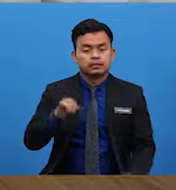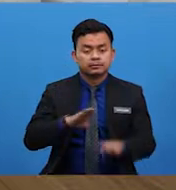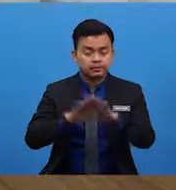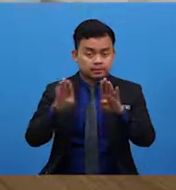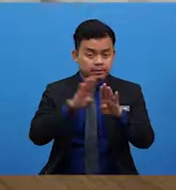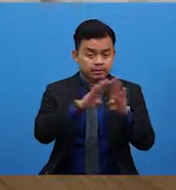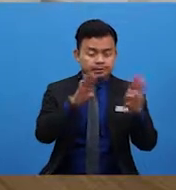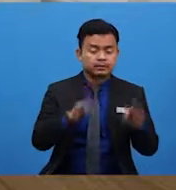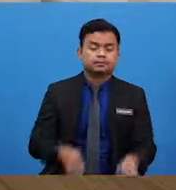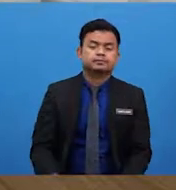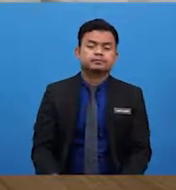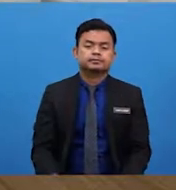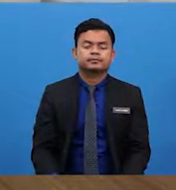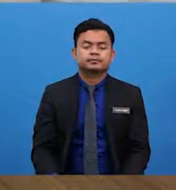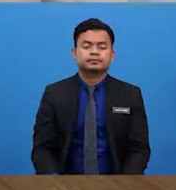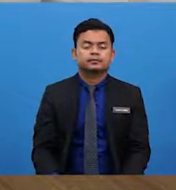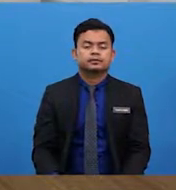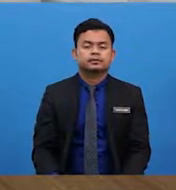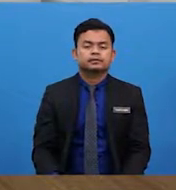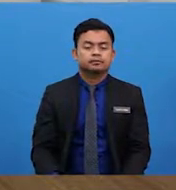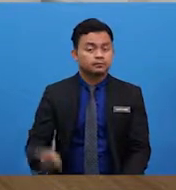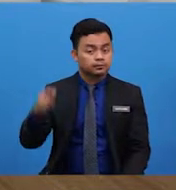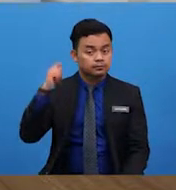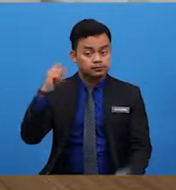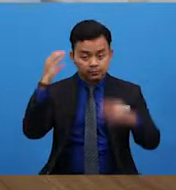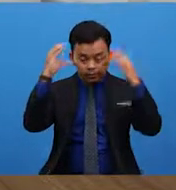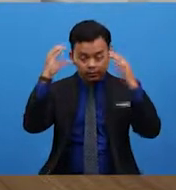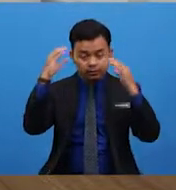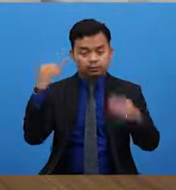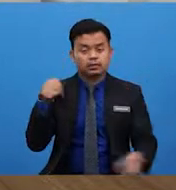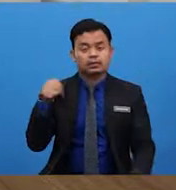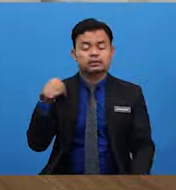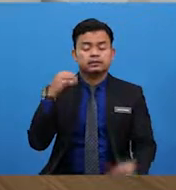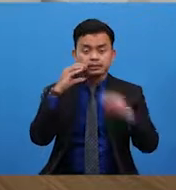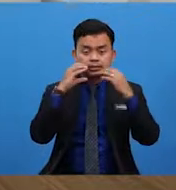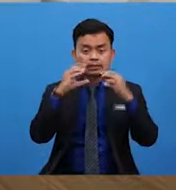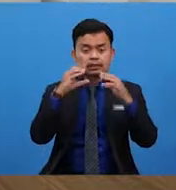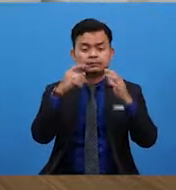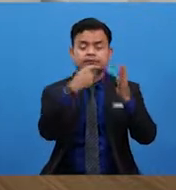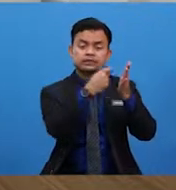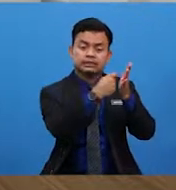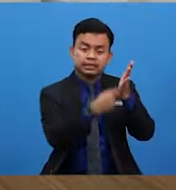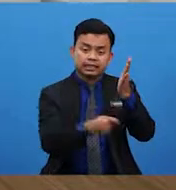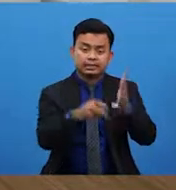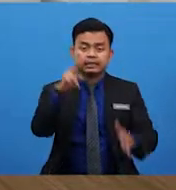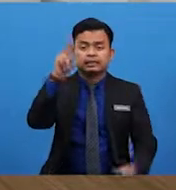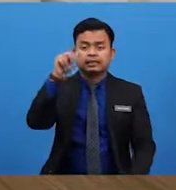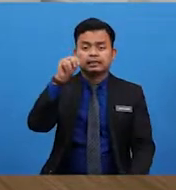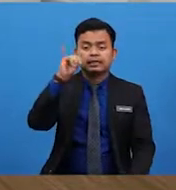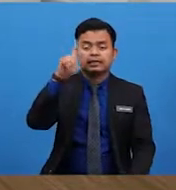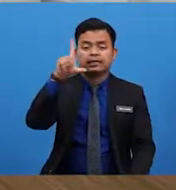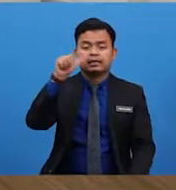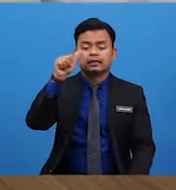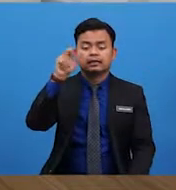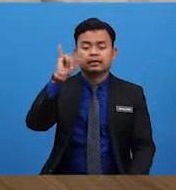tadi Cikgu ada menyebut satu perkataan nilai-nilai masuknya nilai mata uang ke nilai